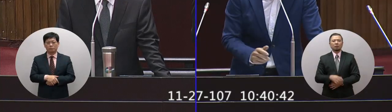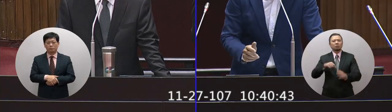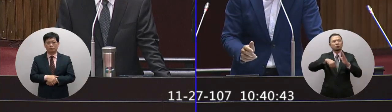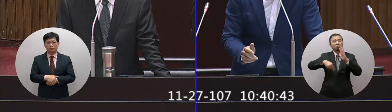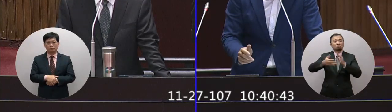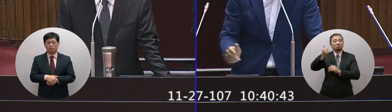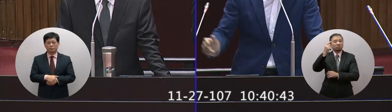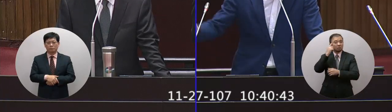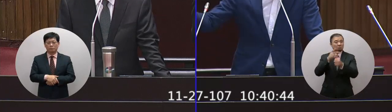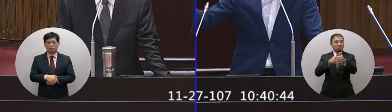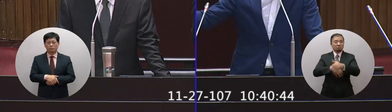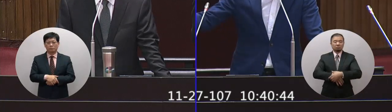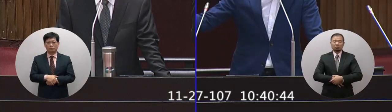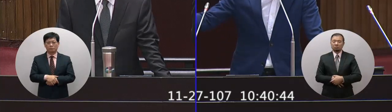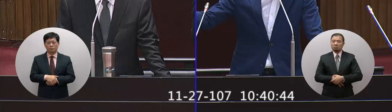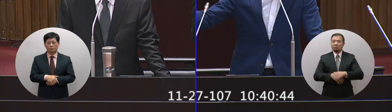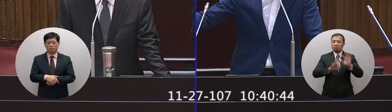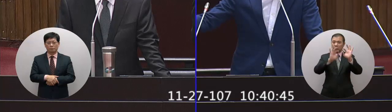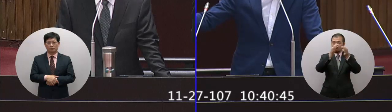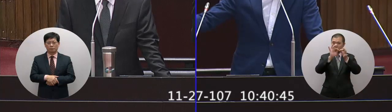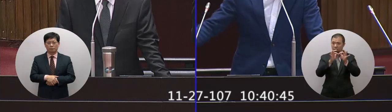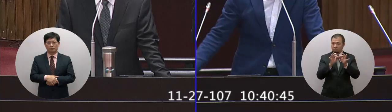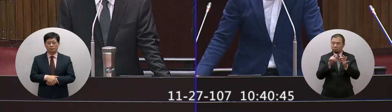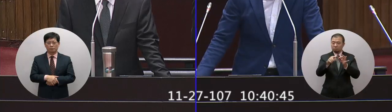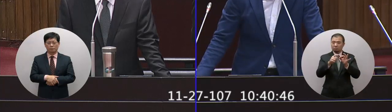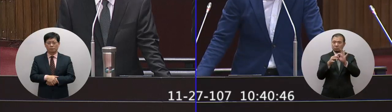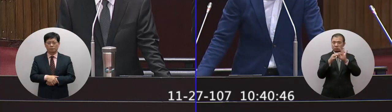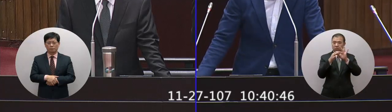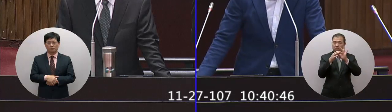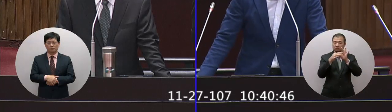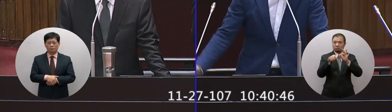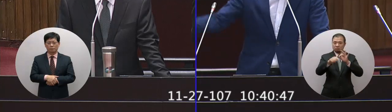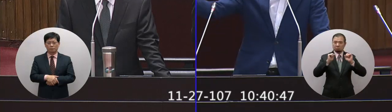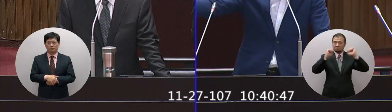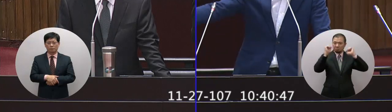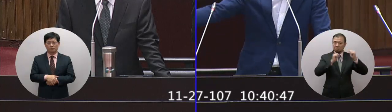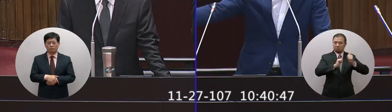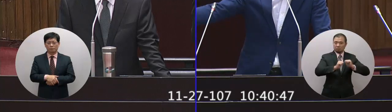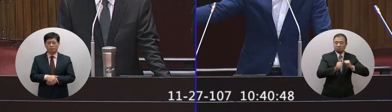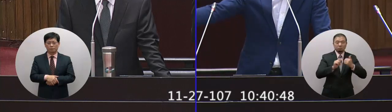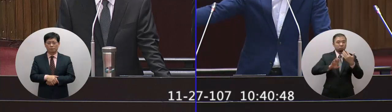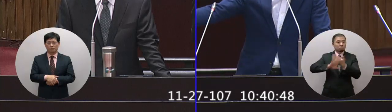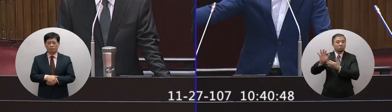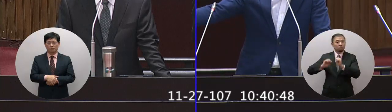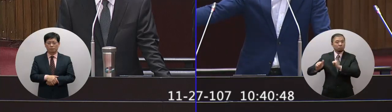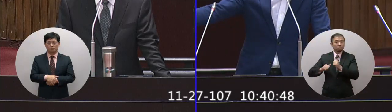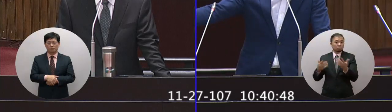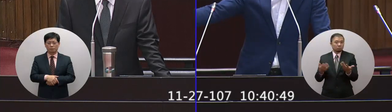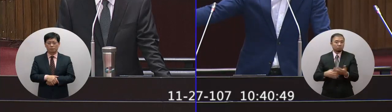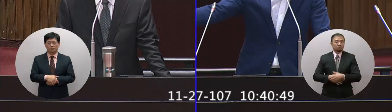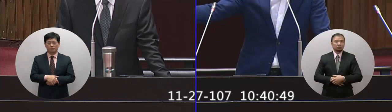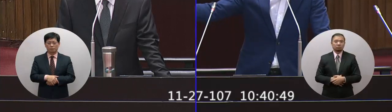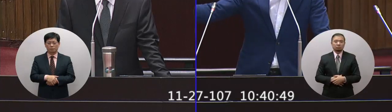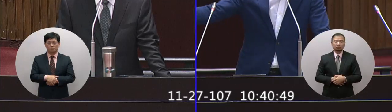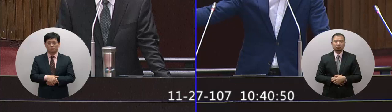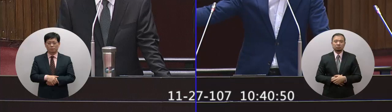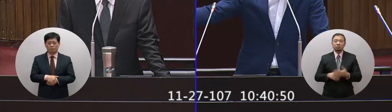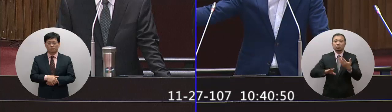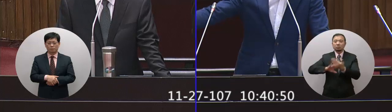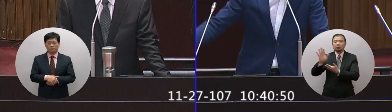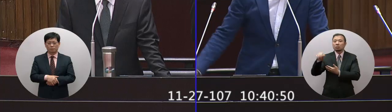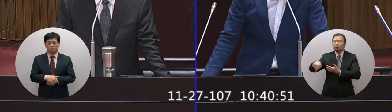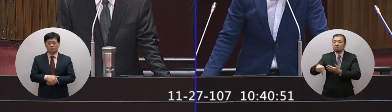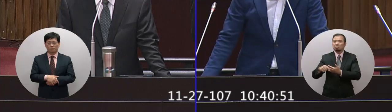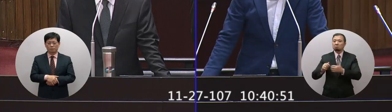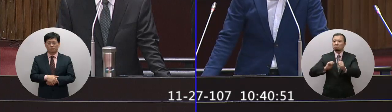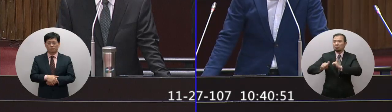问，除了奥运、奥会相关的体育赛事之外，那其他的呢？其他的赛会